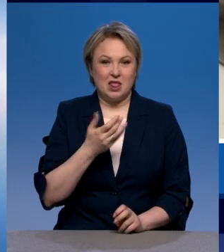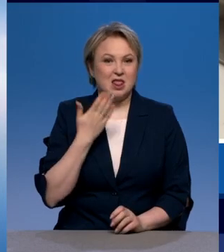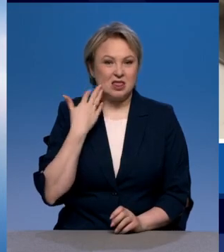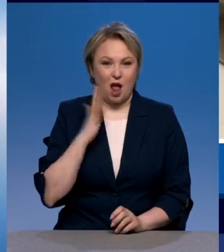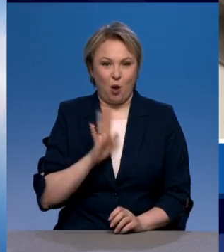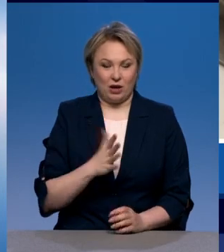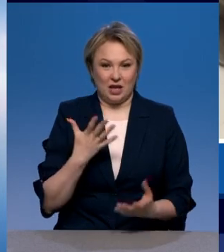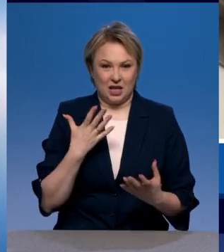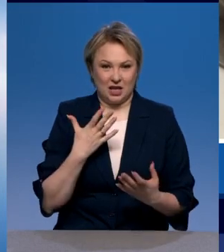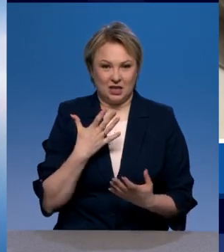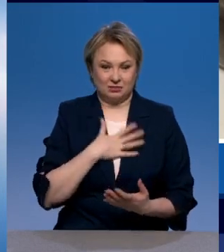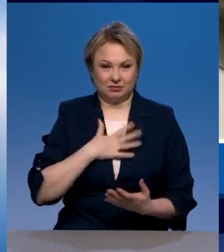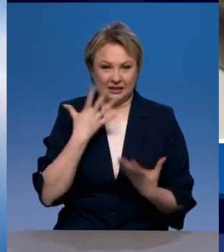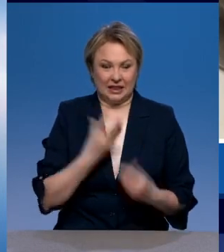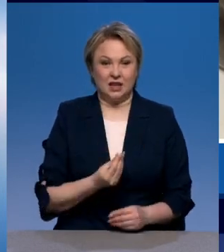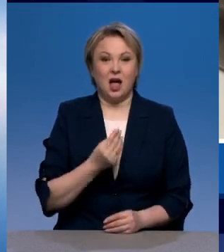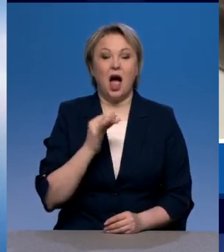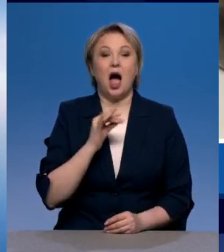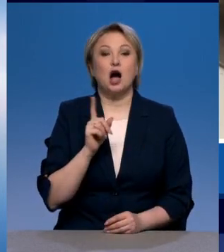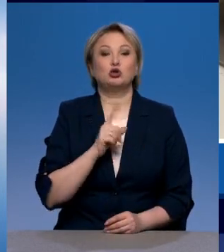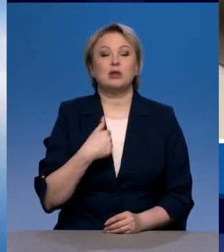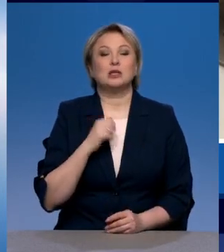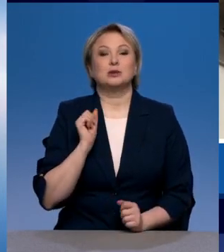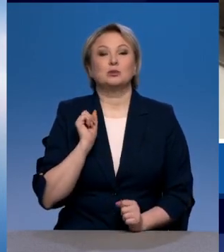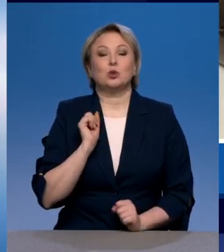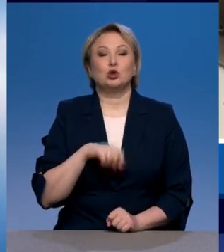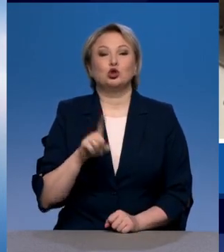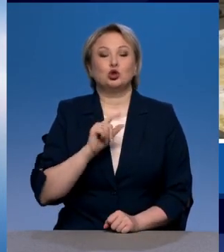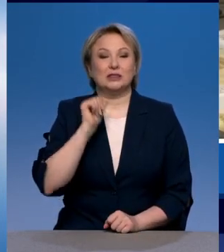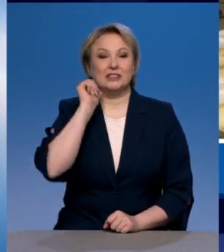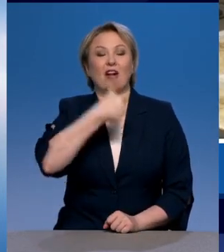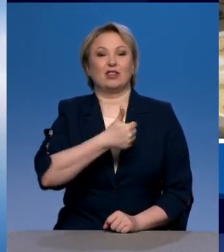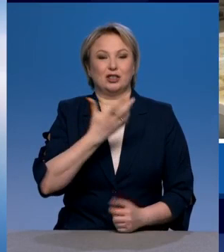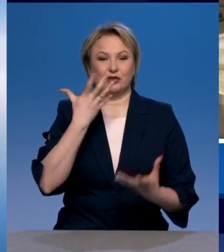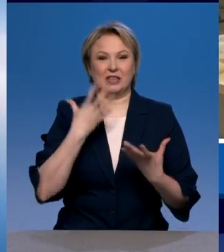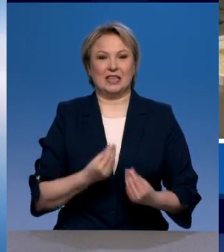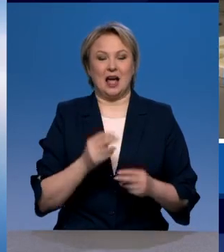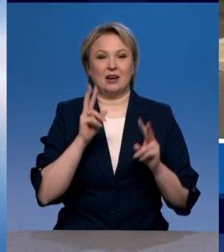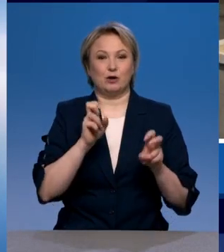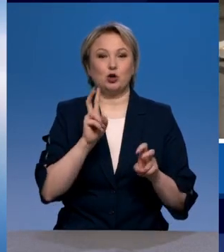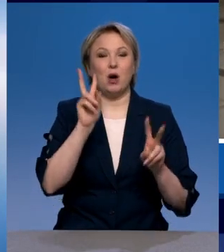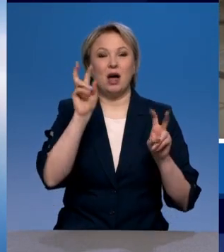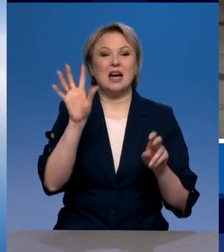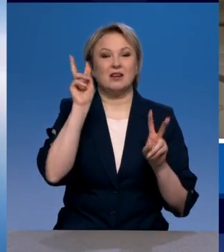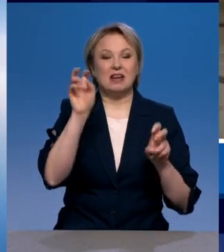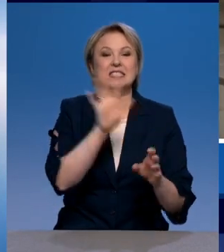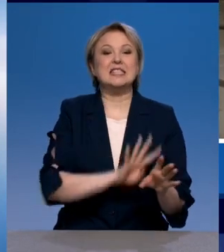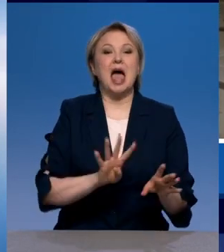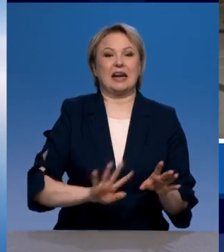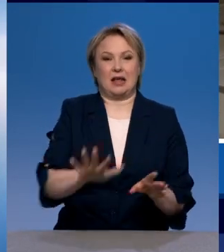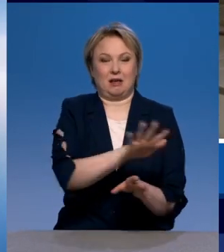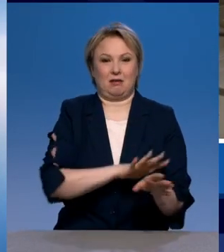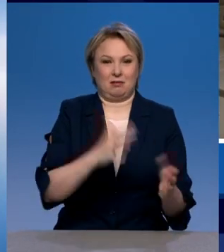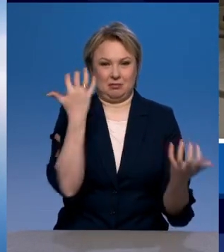от завышенных ожиданий того, что с завтрашнего дня образно серый сектор экономики будет побежден, это то, что все